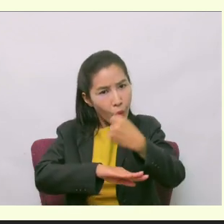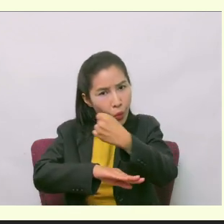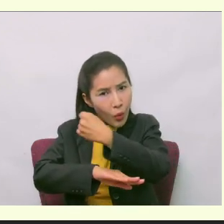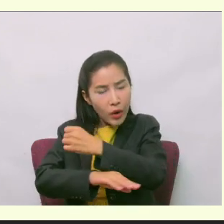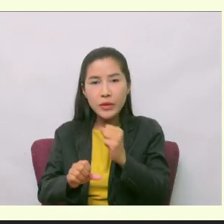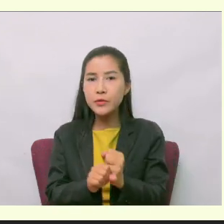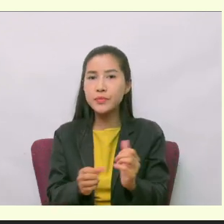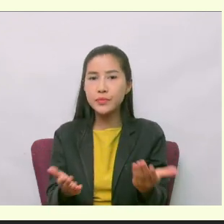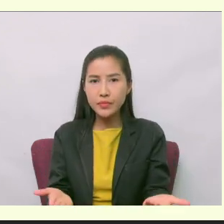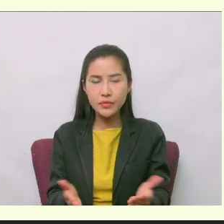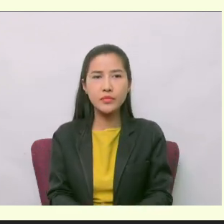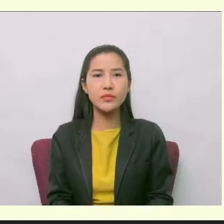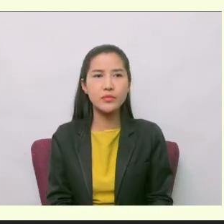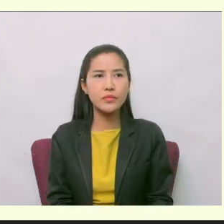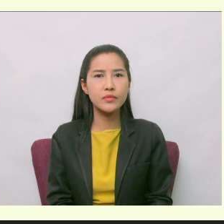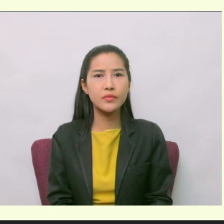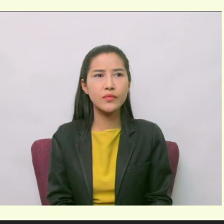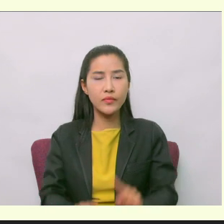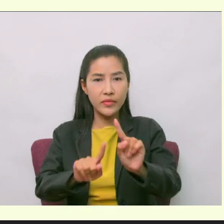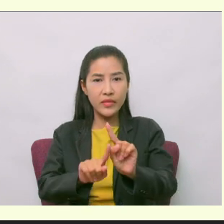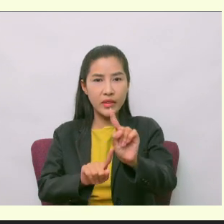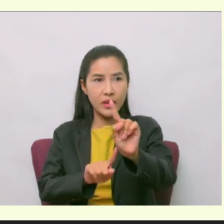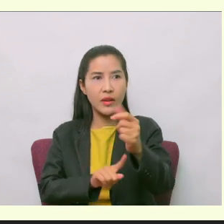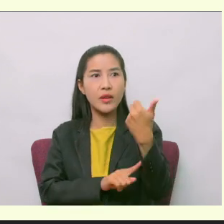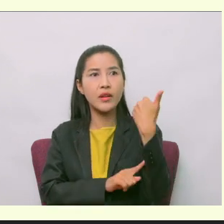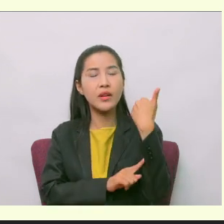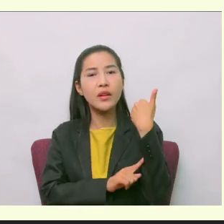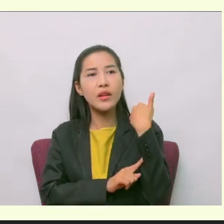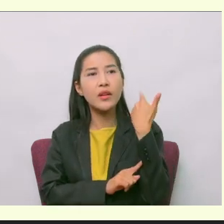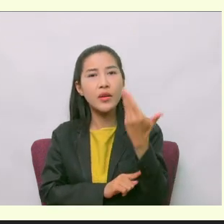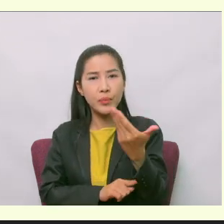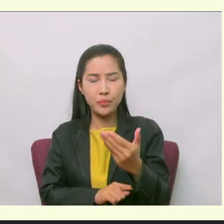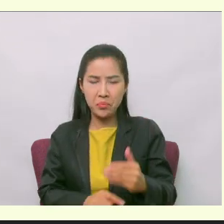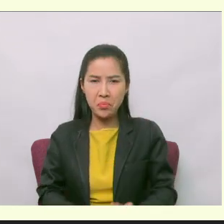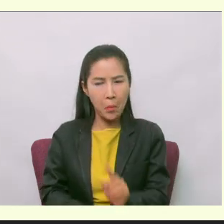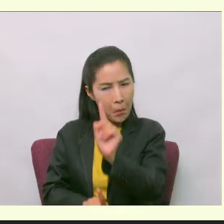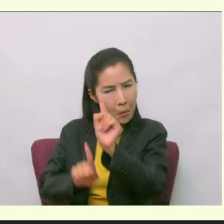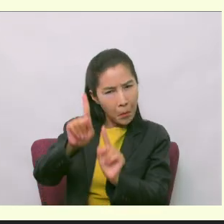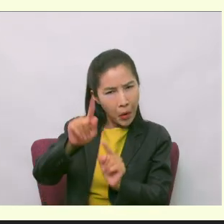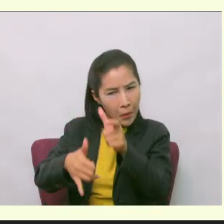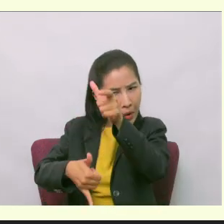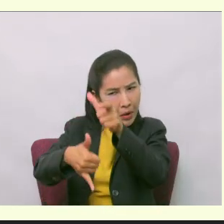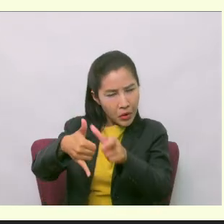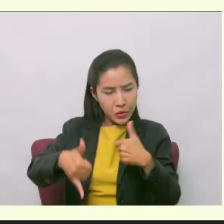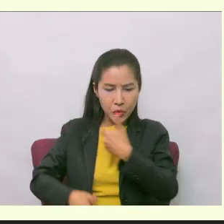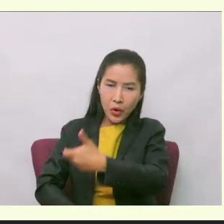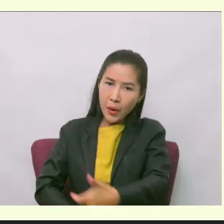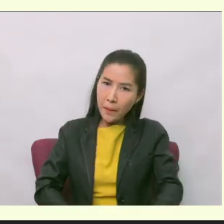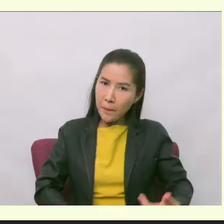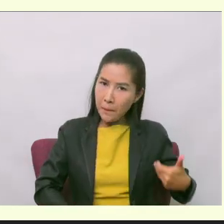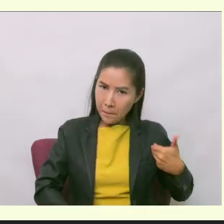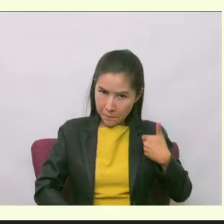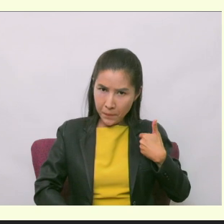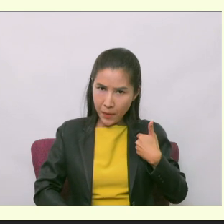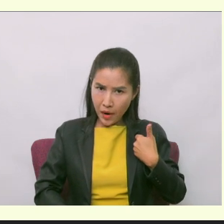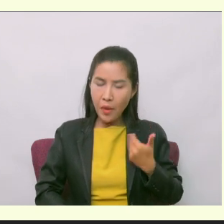าะนะคะอันดับแรกเลยค่ะก็จะต้องมีในเรื่องของการตรวจประเมินเรื่องของสุขภาพนะคะไม่ว่าจะเป็นสุขภาพของผู้ป่ว